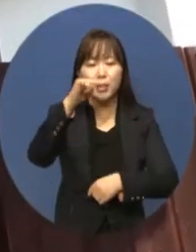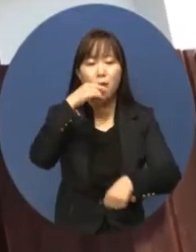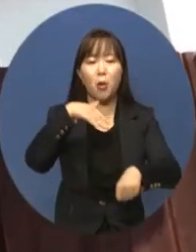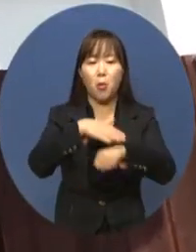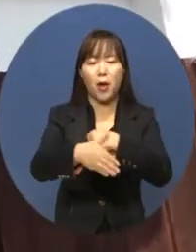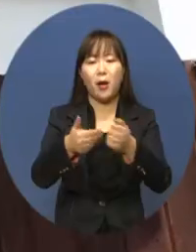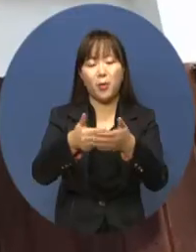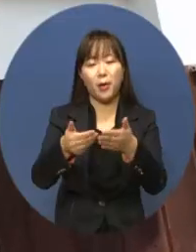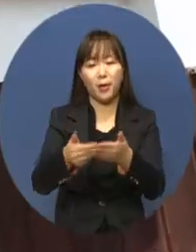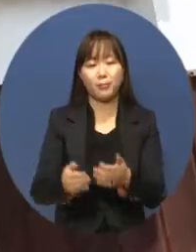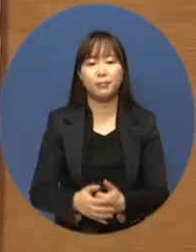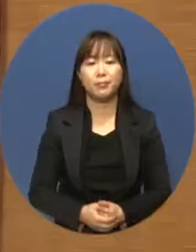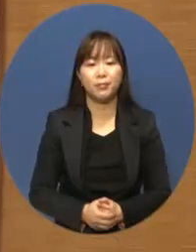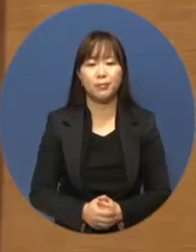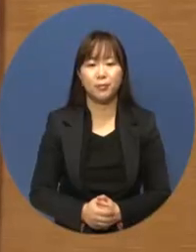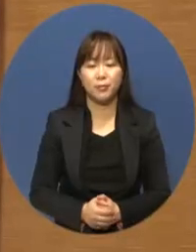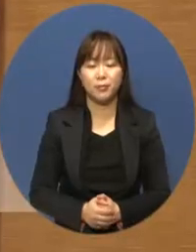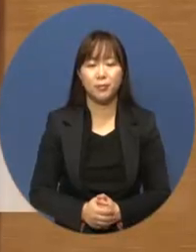서양 화가입니다.